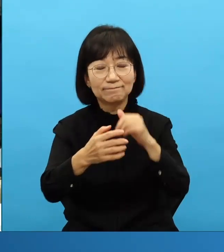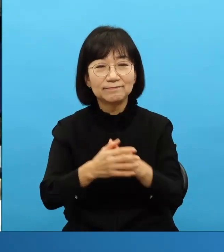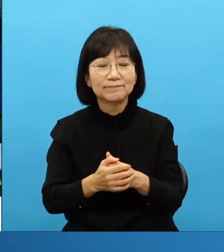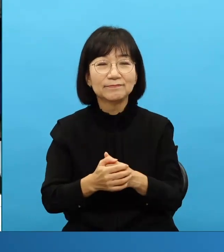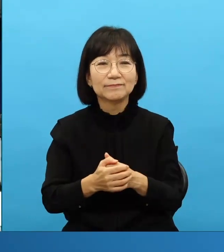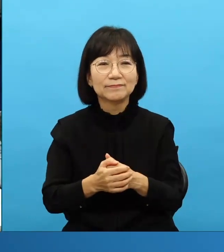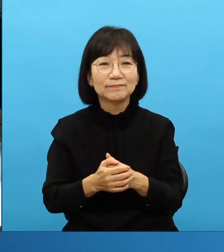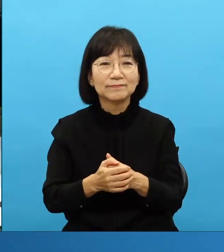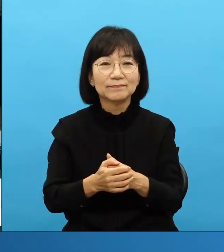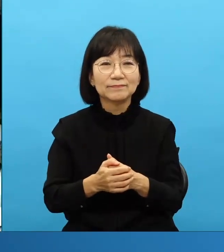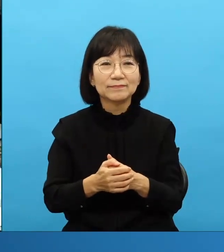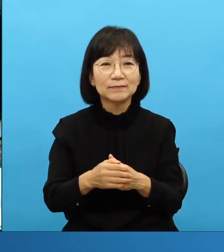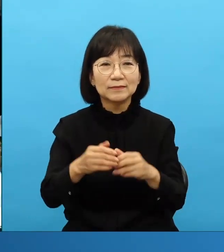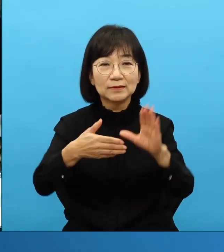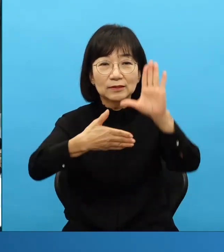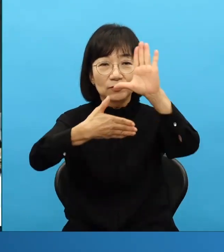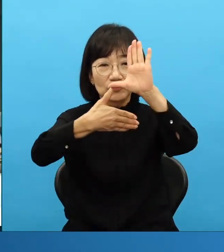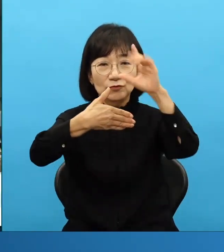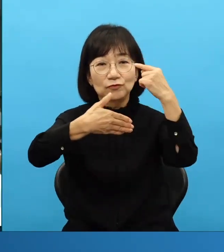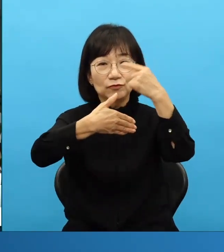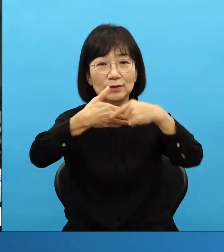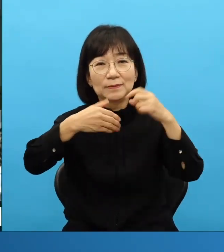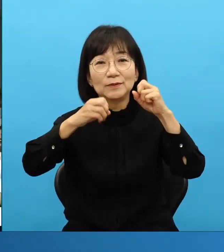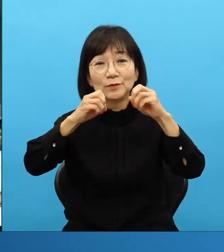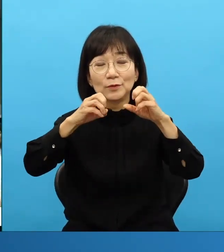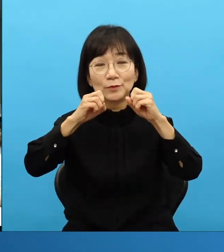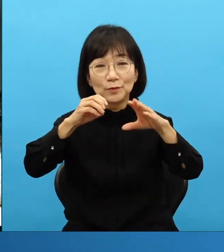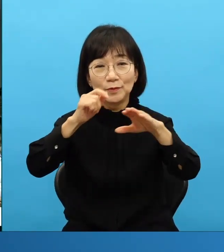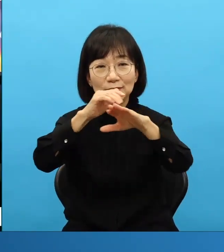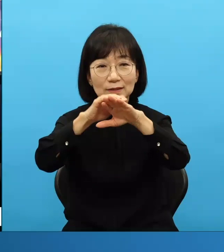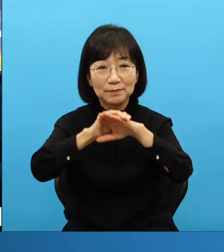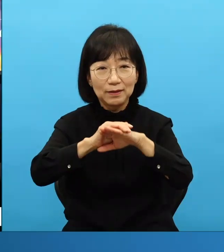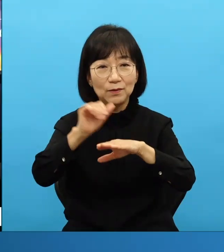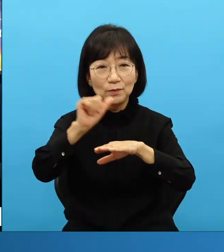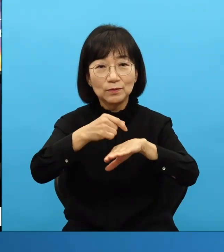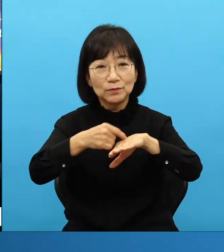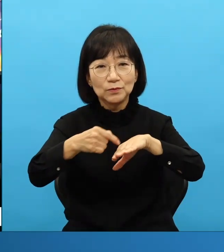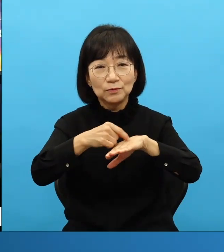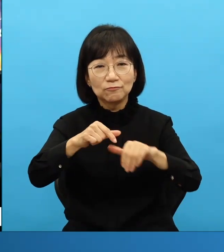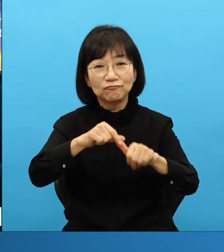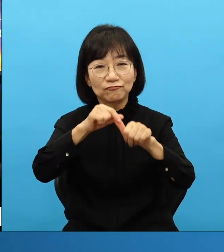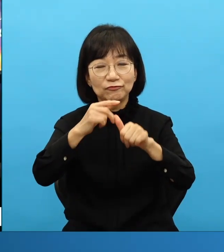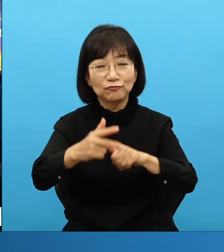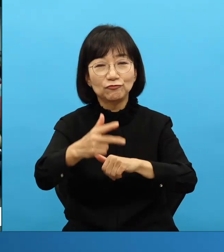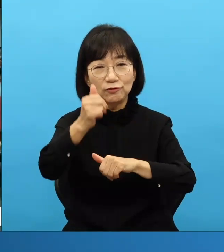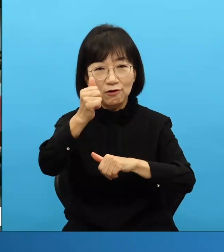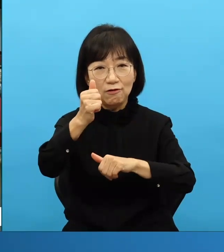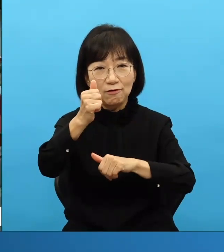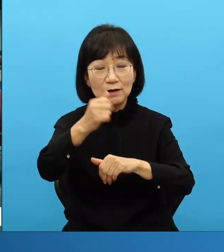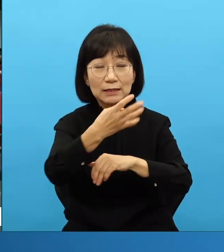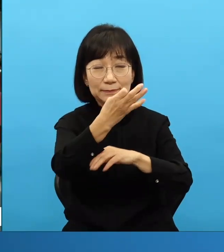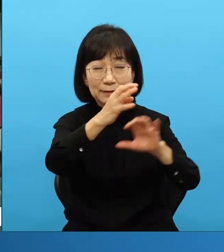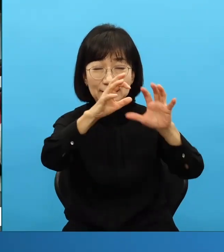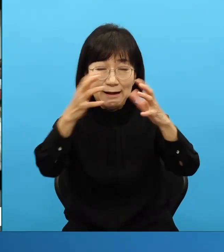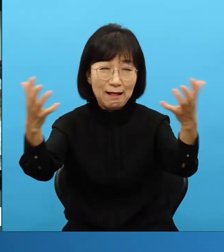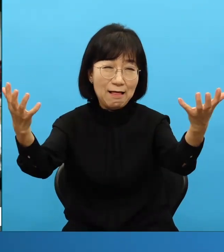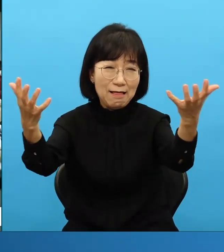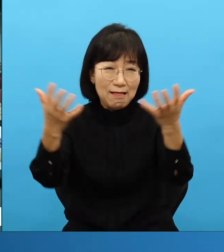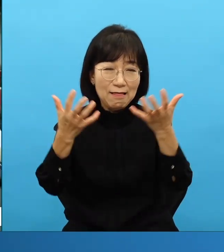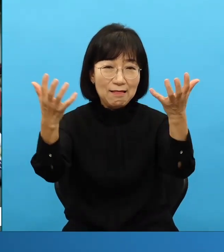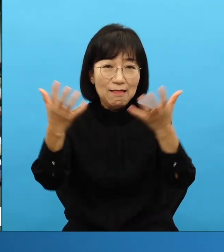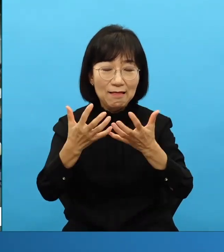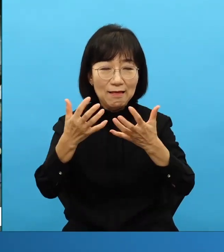2023 중남미 전도집회가 5천 종족 살릴 주역이란 주제로 14개국이 참여한 가운데 지난 5일부터